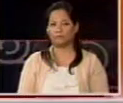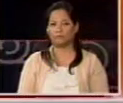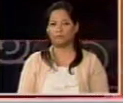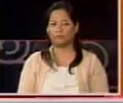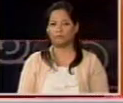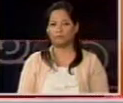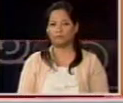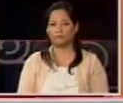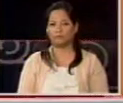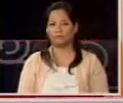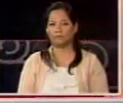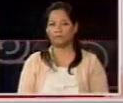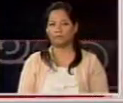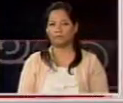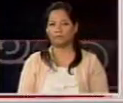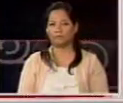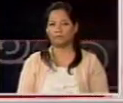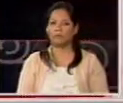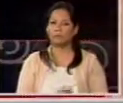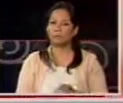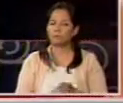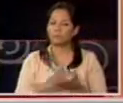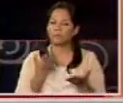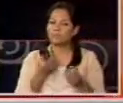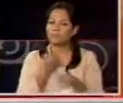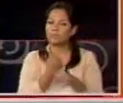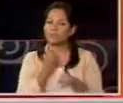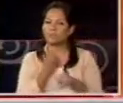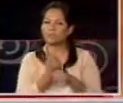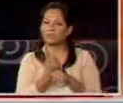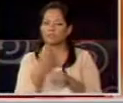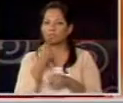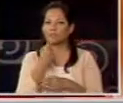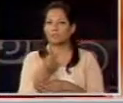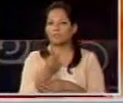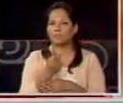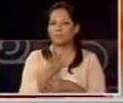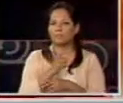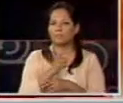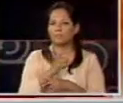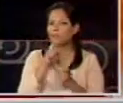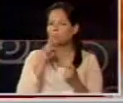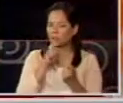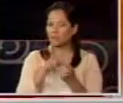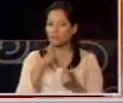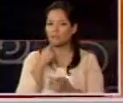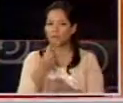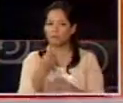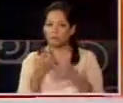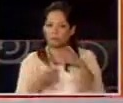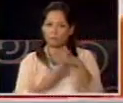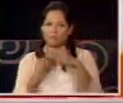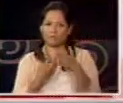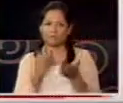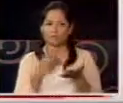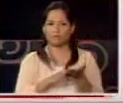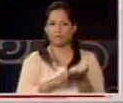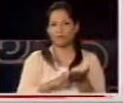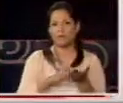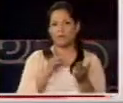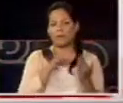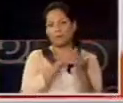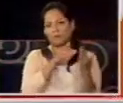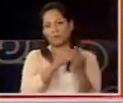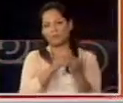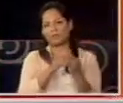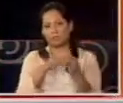Yung kasi siguro mahirap din sa'yo magbigay ng definite statement. Yun yung pag tinignan mo yung records based on sa nangyaring execution sa kaso